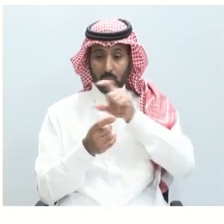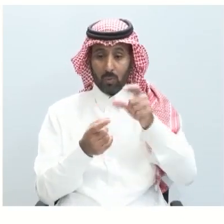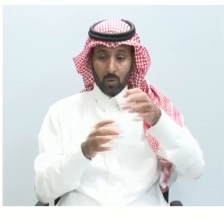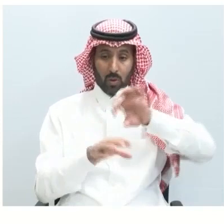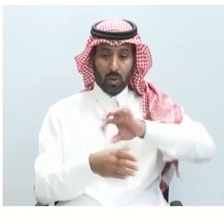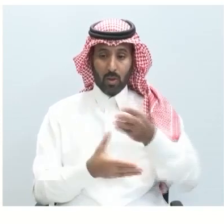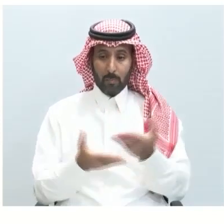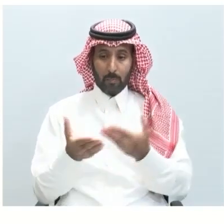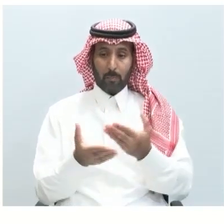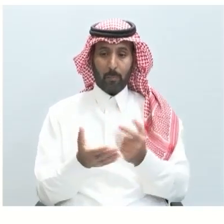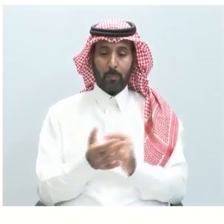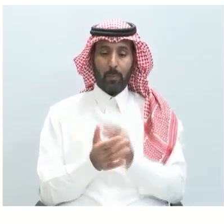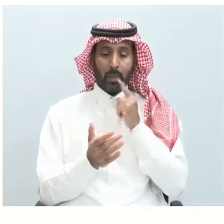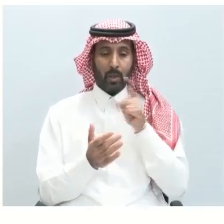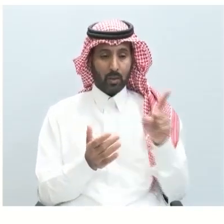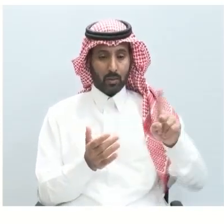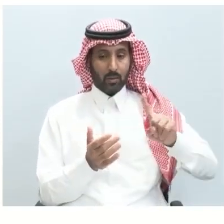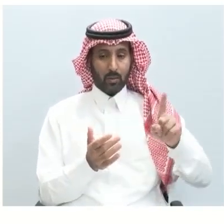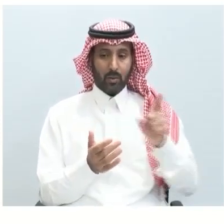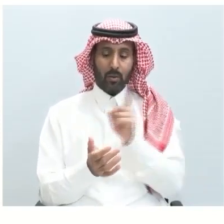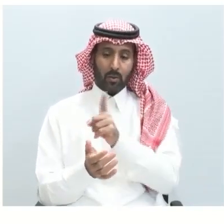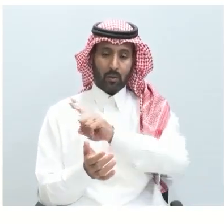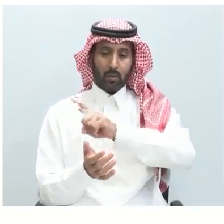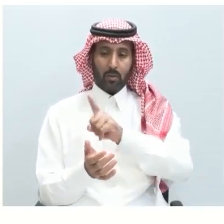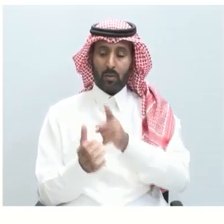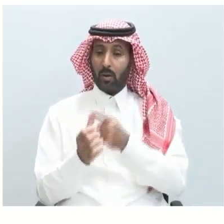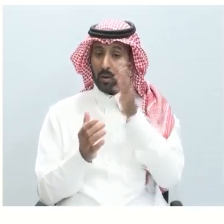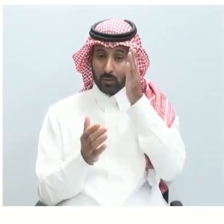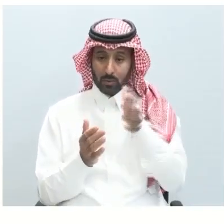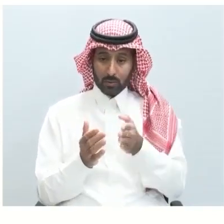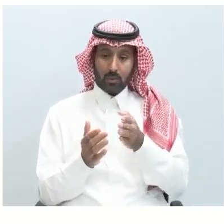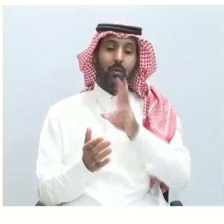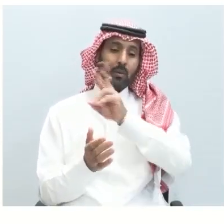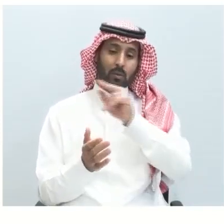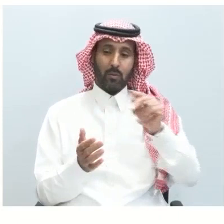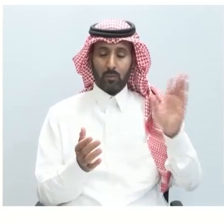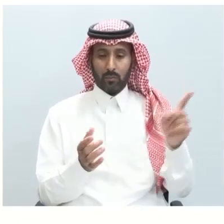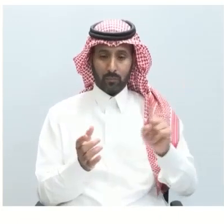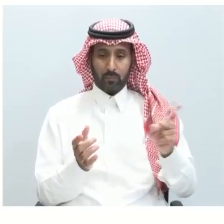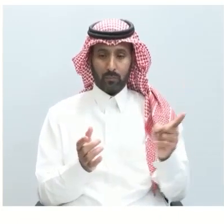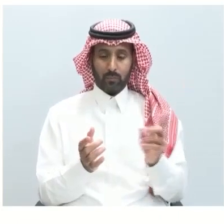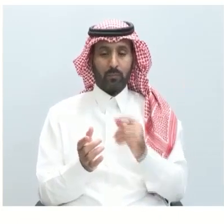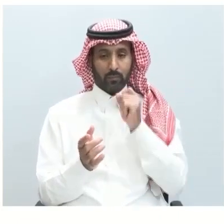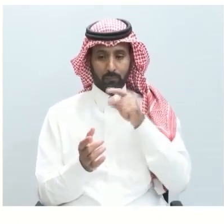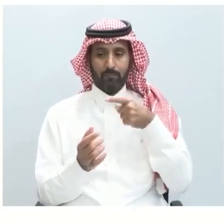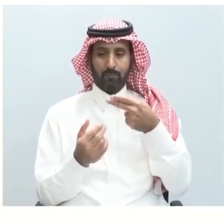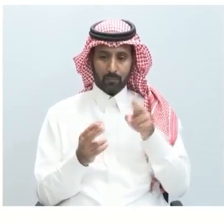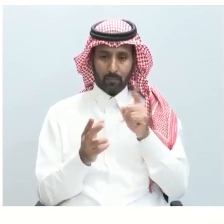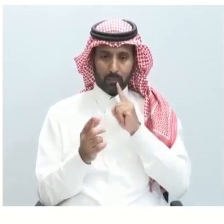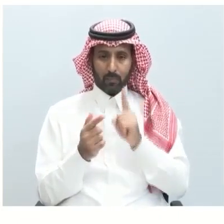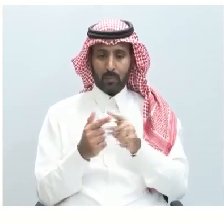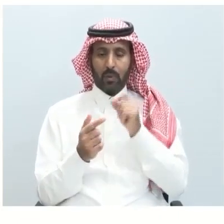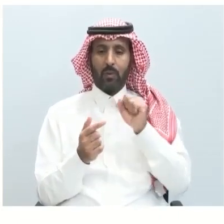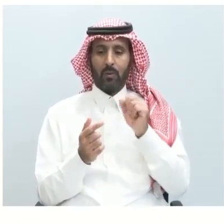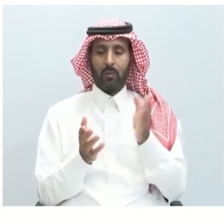الاتزان بما انه قراءه العداد هنا وقعت في المنتصف وكلاهما نفس القراءه اذا نعم وصلت الى